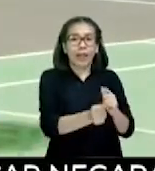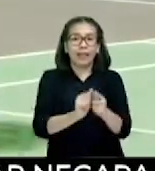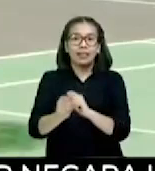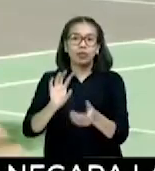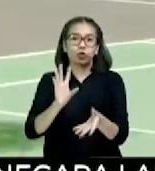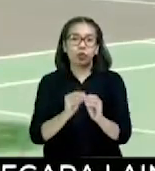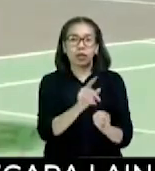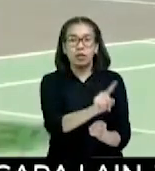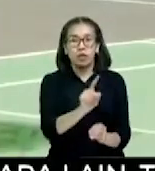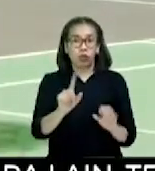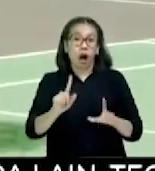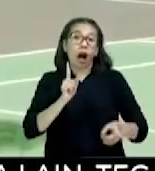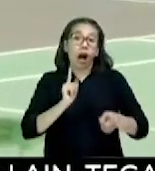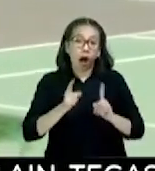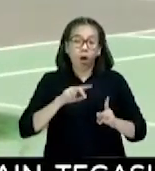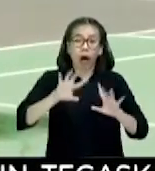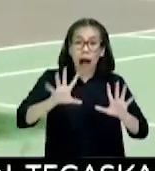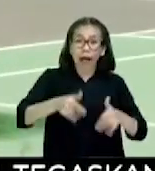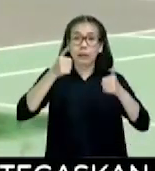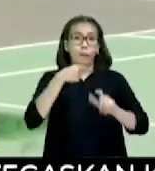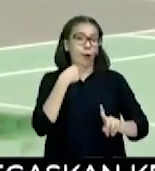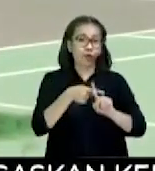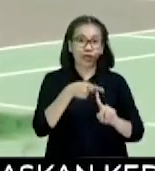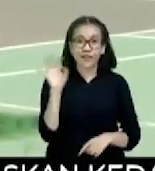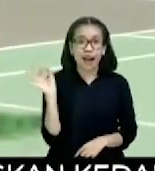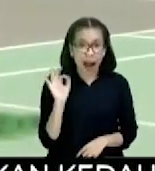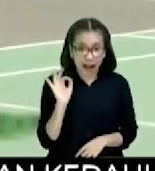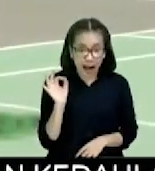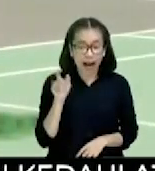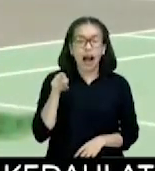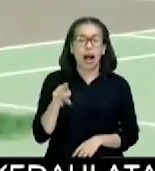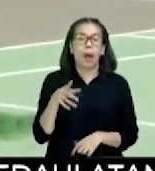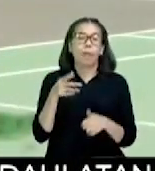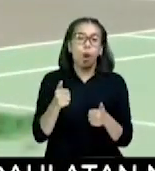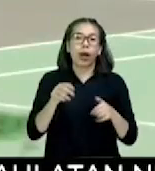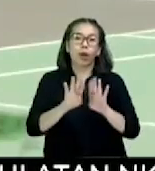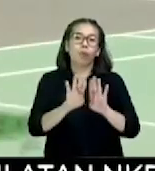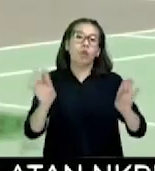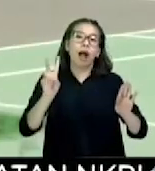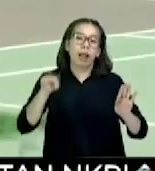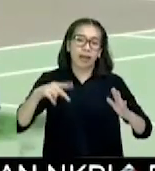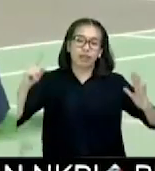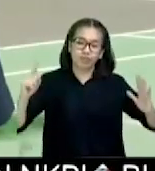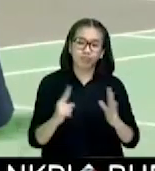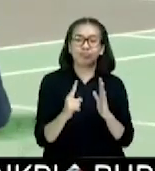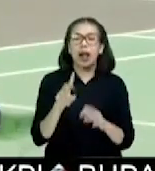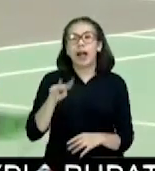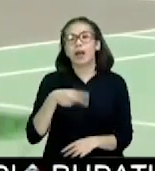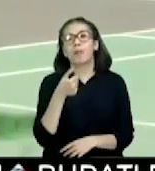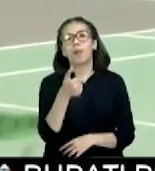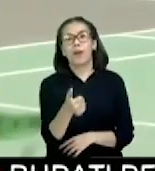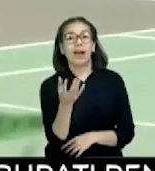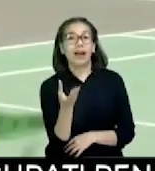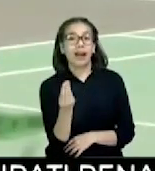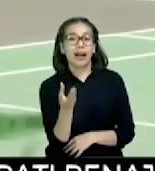Bila nantinya tidak ada yang positif, maka dapat dipastikan ini akan sesuai dengan langkah awal yang mana akan kembali